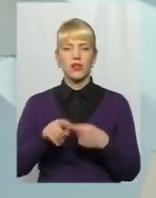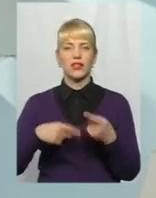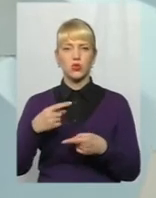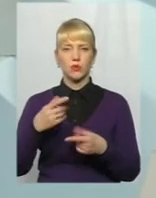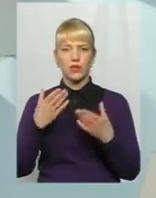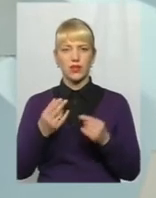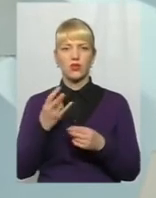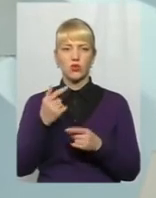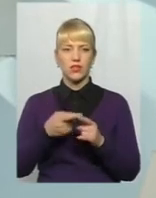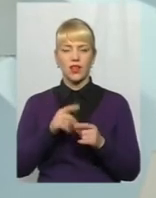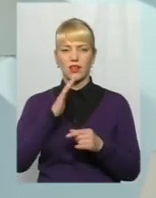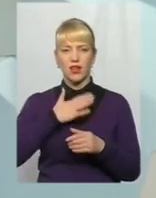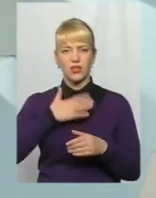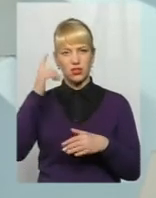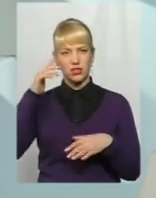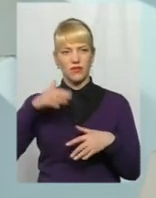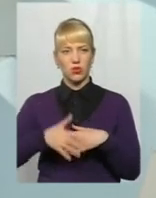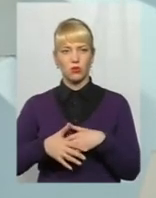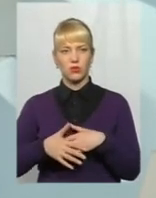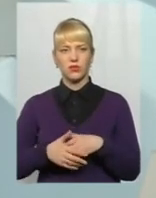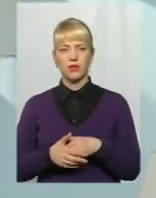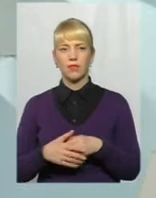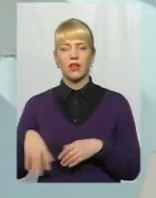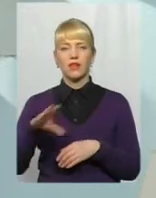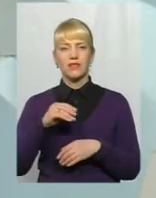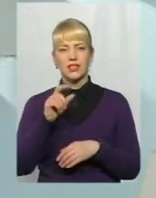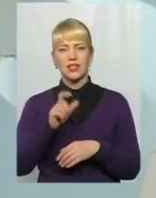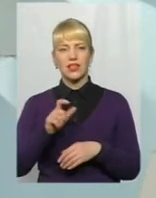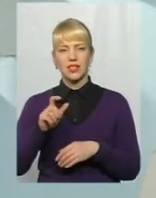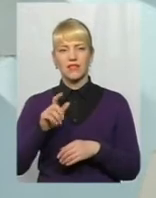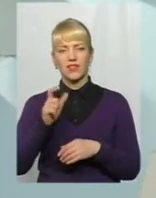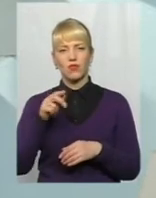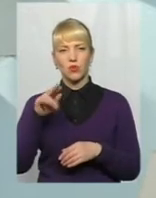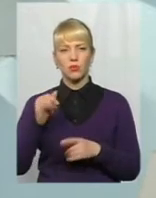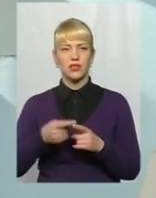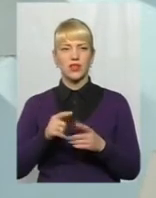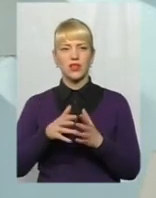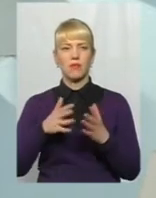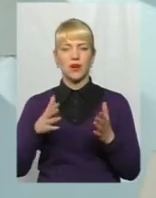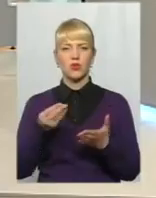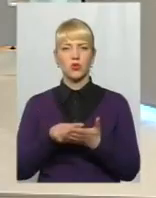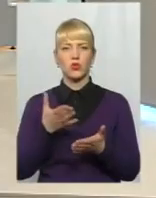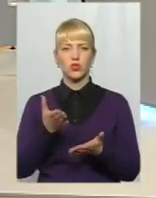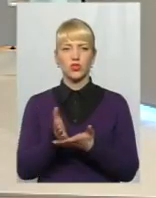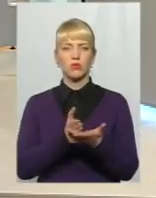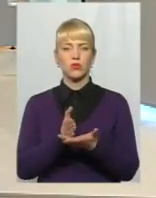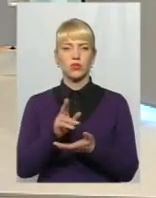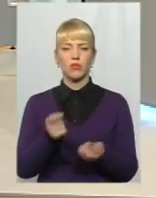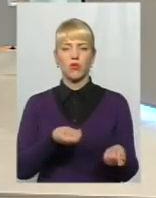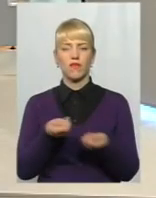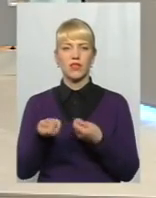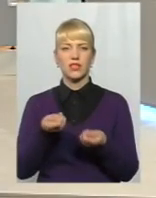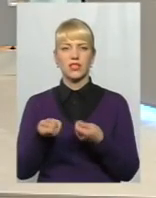ж таки, наша свідомість. В всіх країнах, в Європі, кругом, це набагато дорожчі послуги по